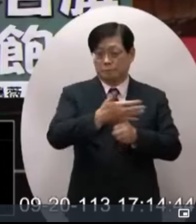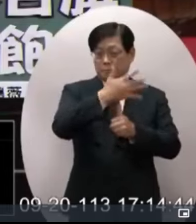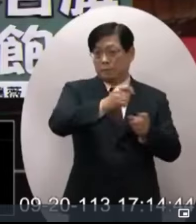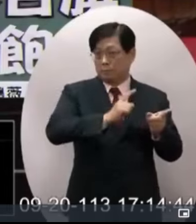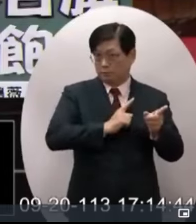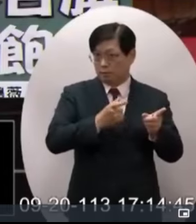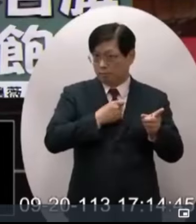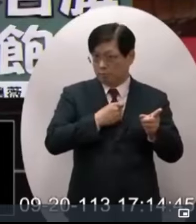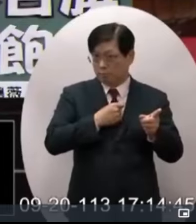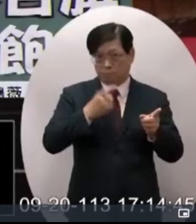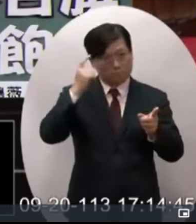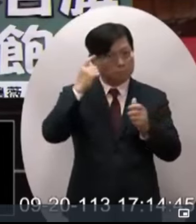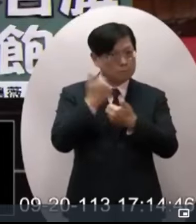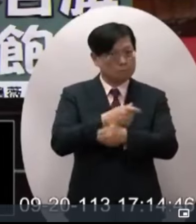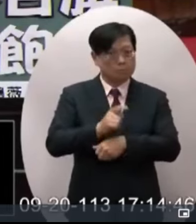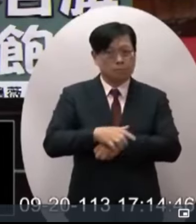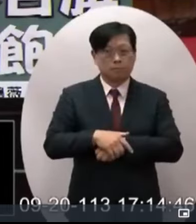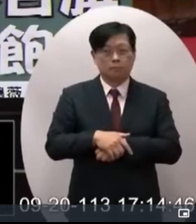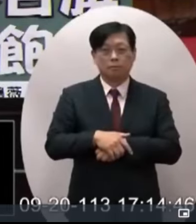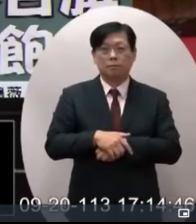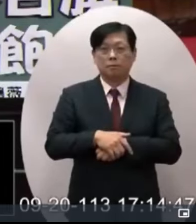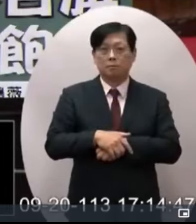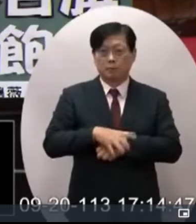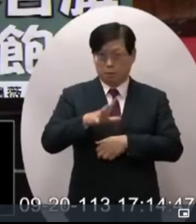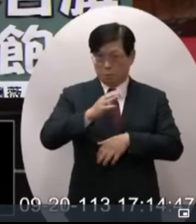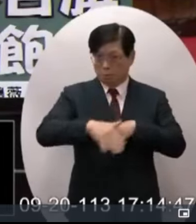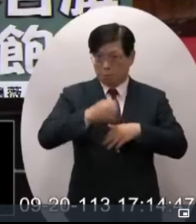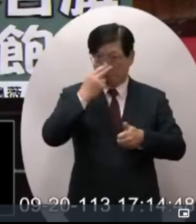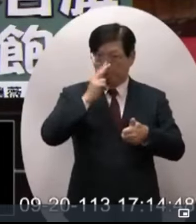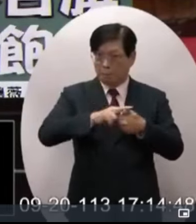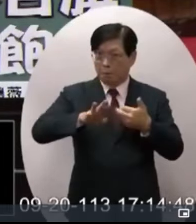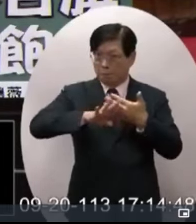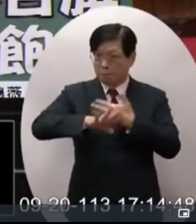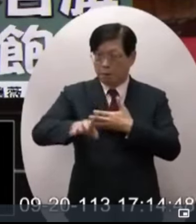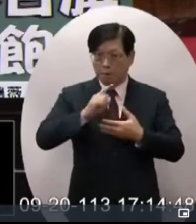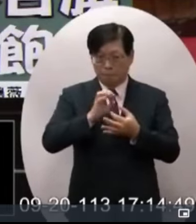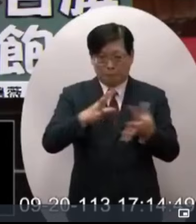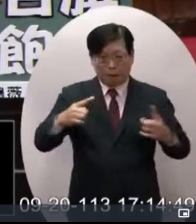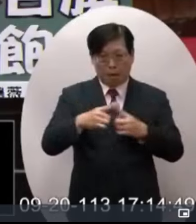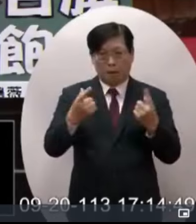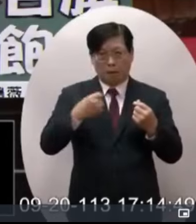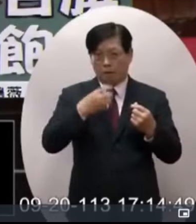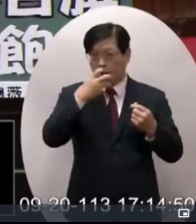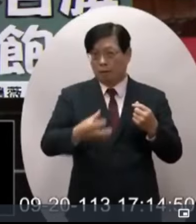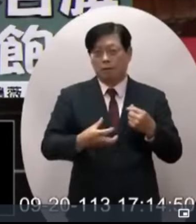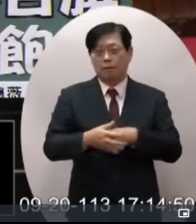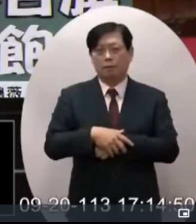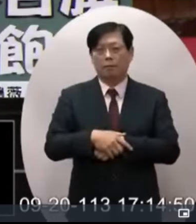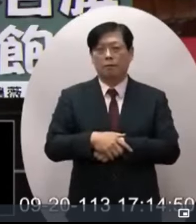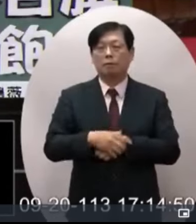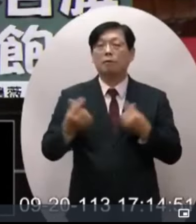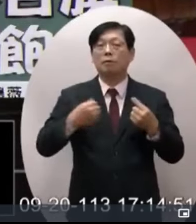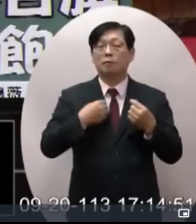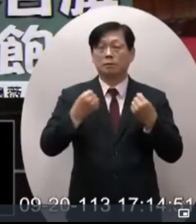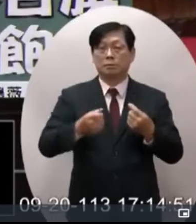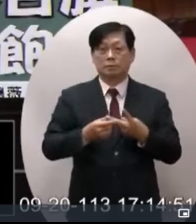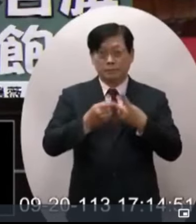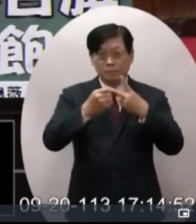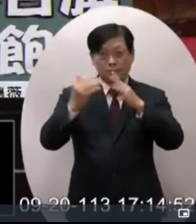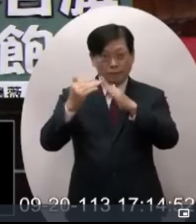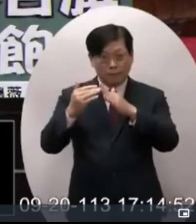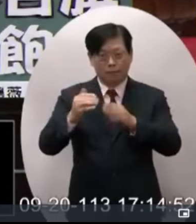们可能要去考虑到。有没有滥杀无辜的状况？因为你们现在在第二房，